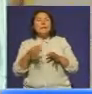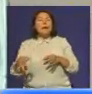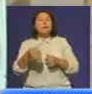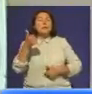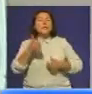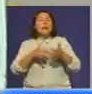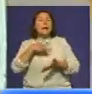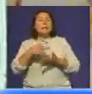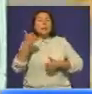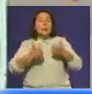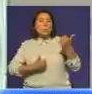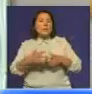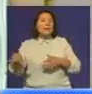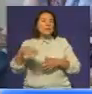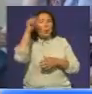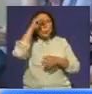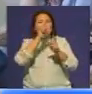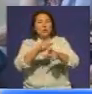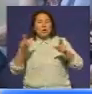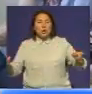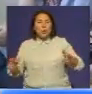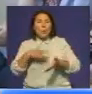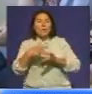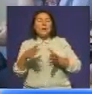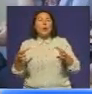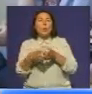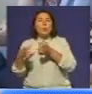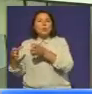городских конкурсах. Для всех учеников города все кружки